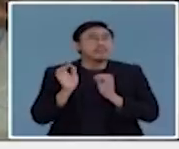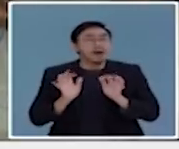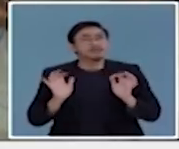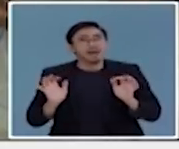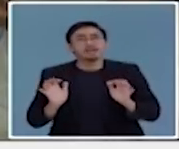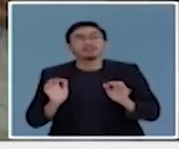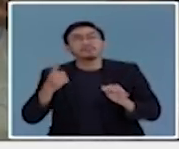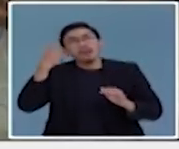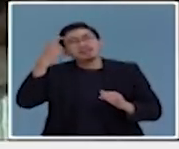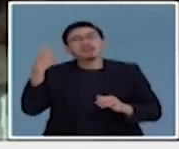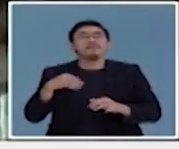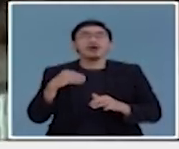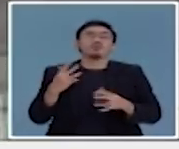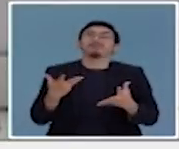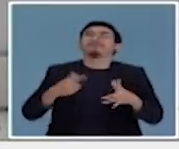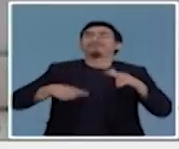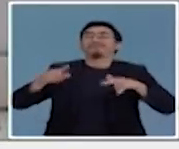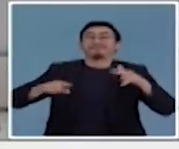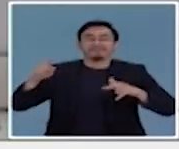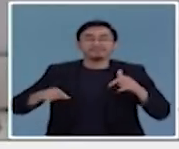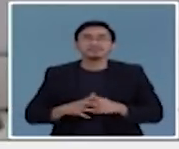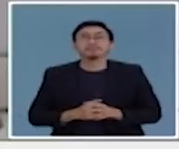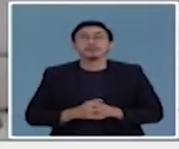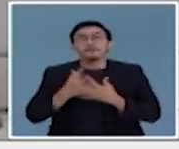aja bisa lebih